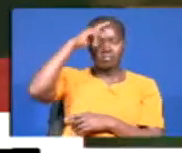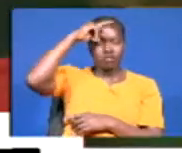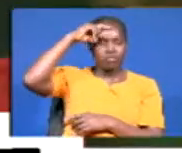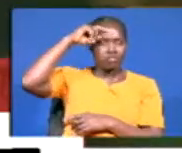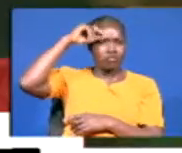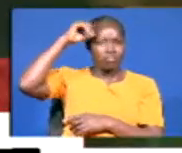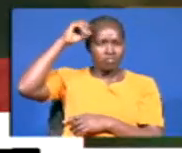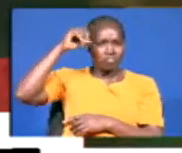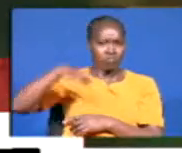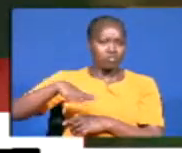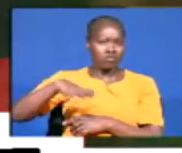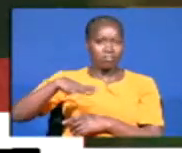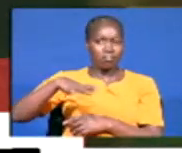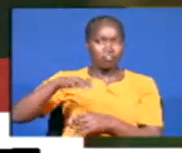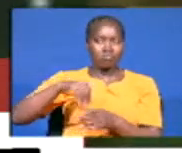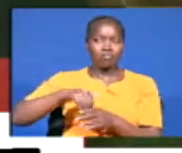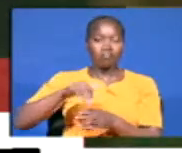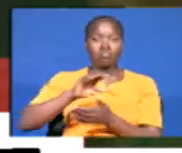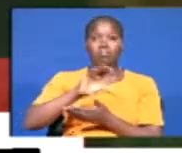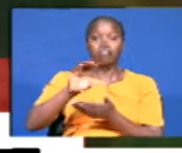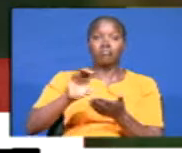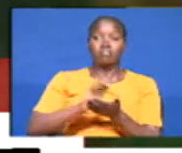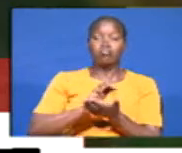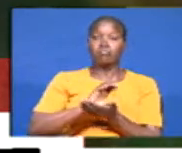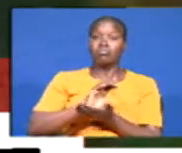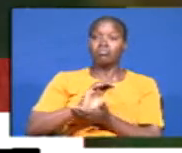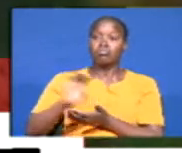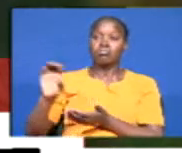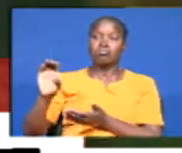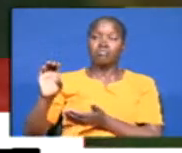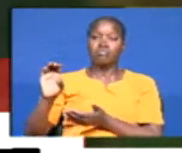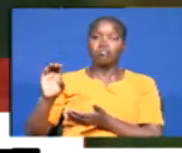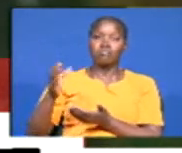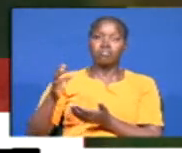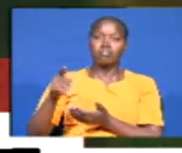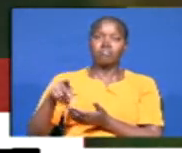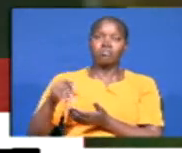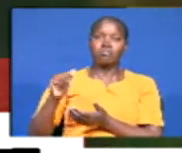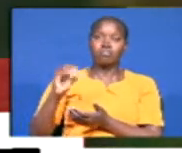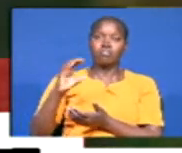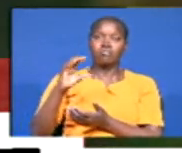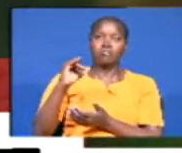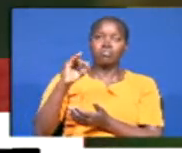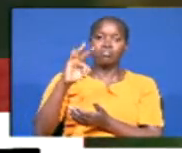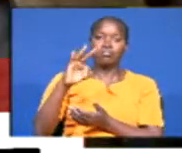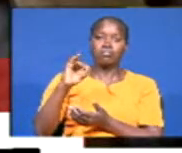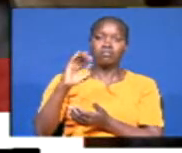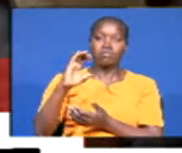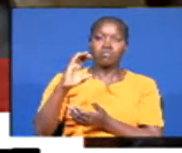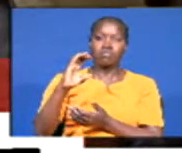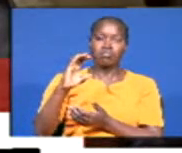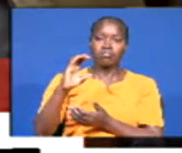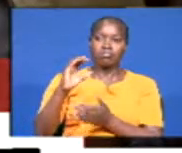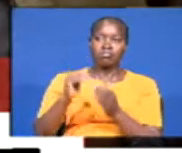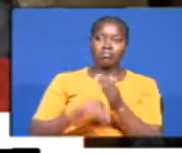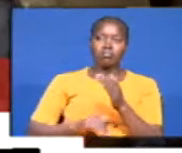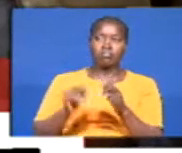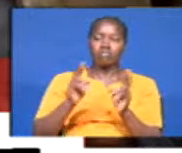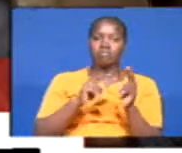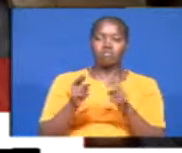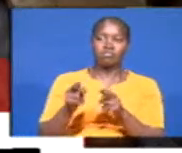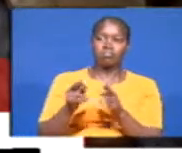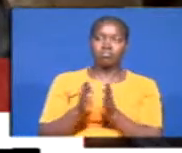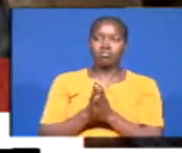bahari katika maeneo ya kati na mashariki ya bahari ya Pacific vitakuwa chini ya wastani. Around this